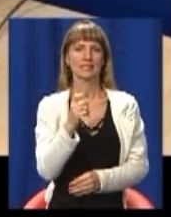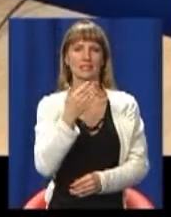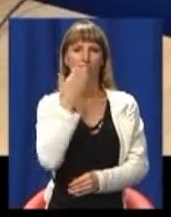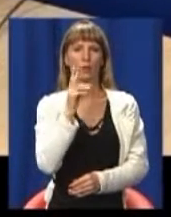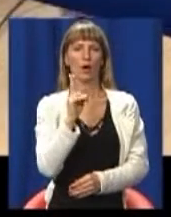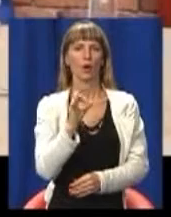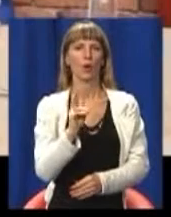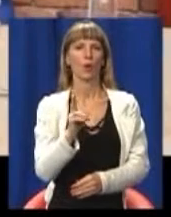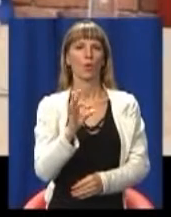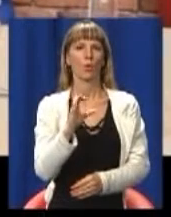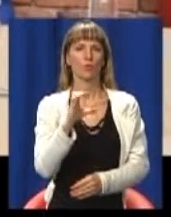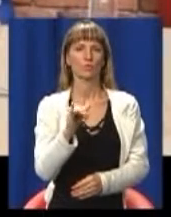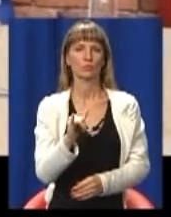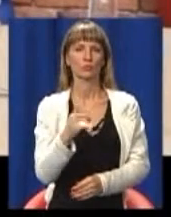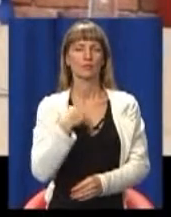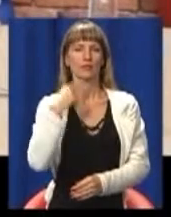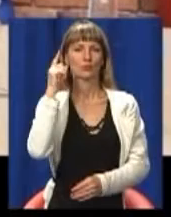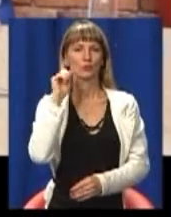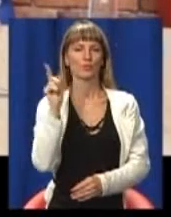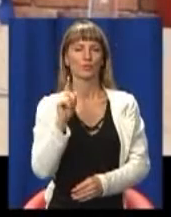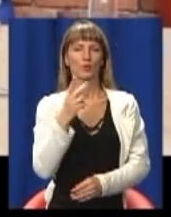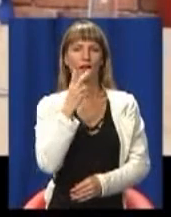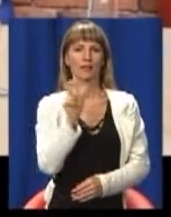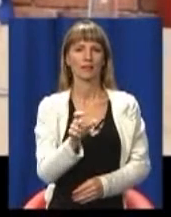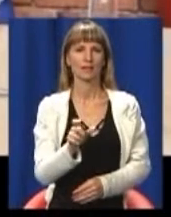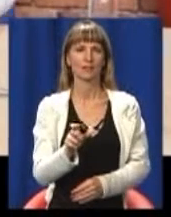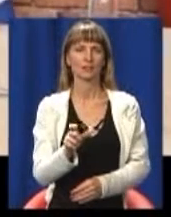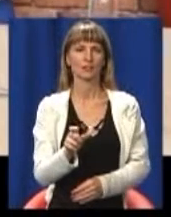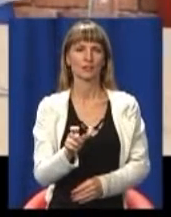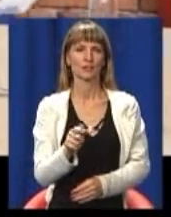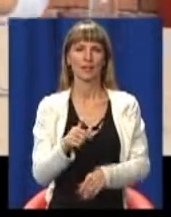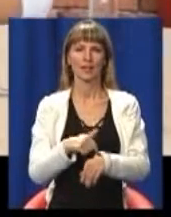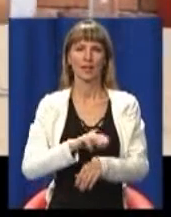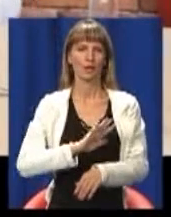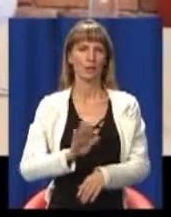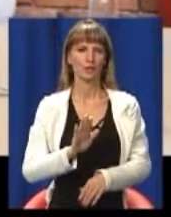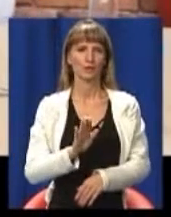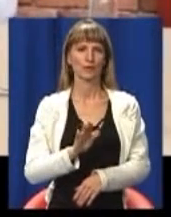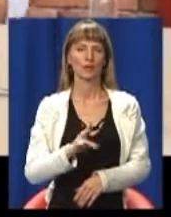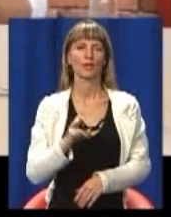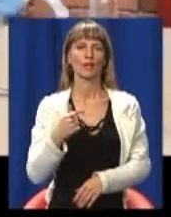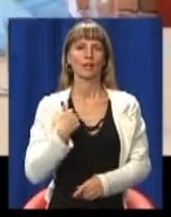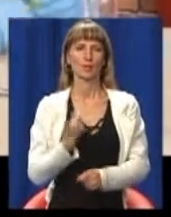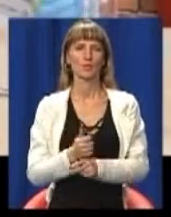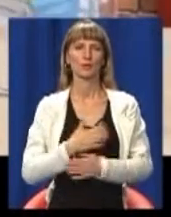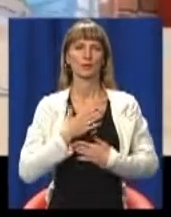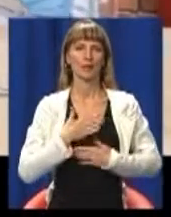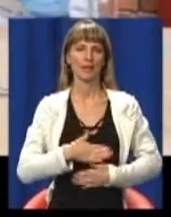кокосу. Я думаю, що глядачі його не відчують, але все ж таки нам буде приємно,